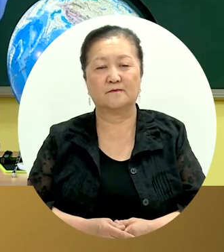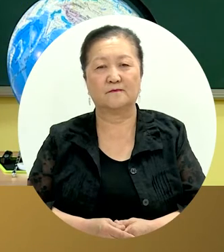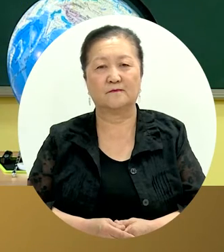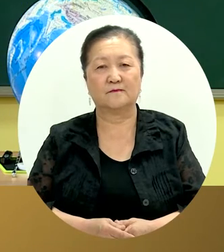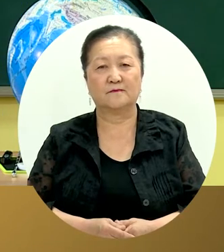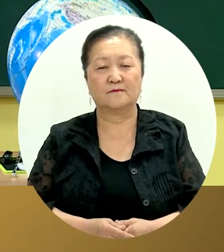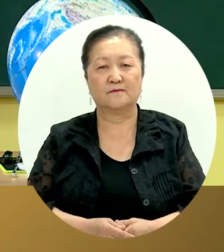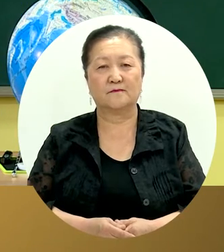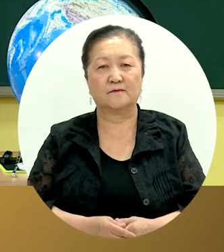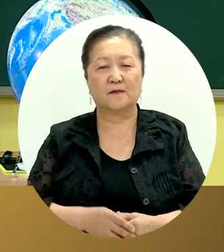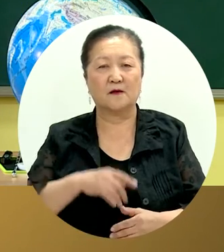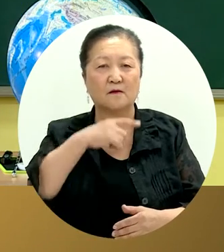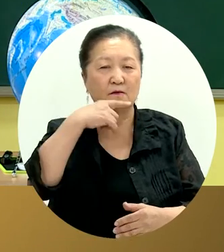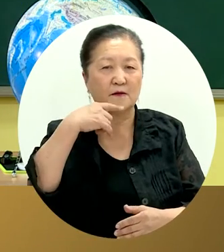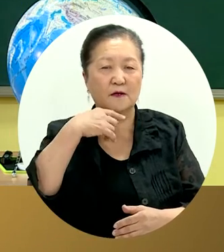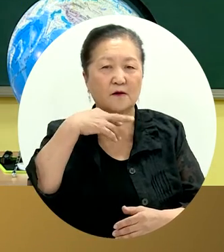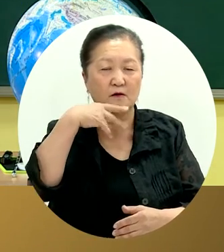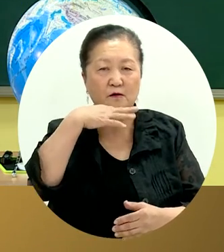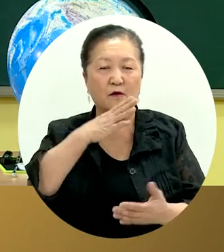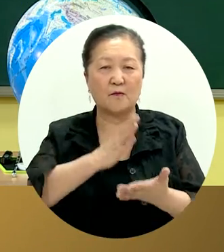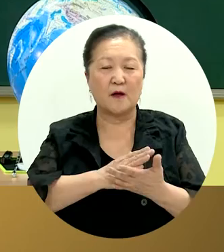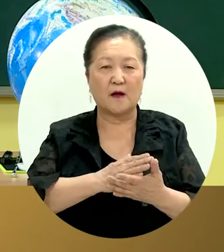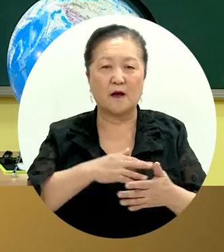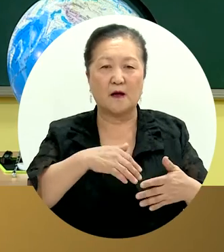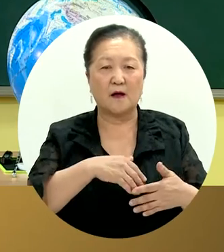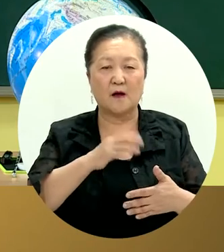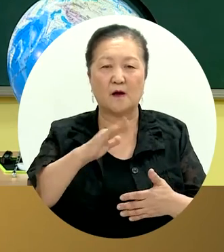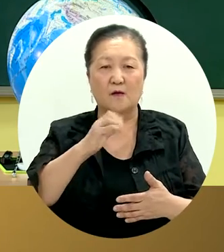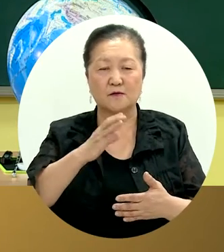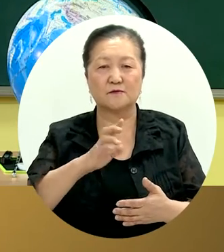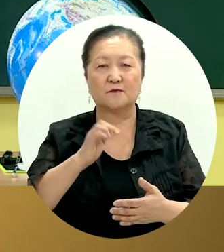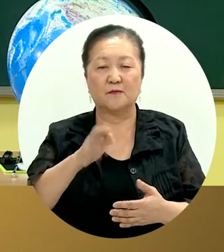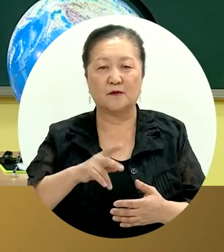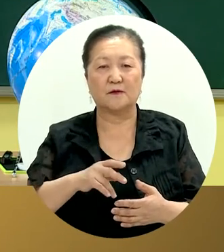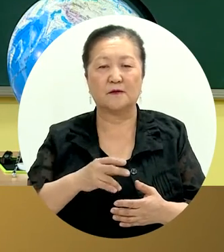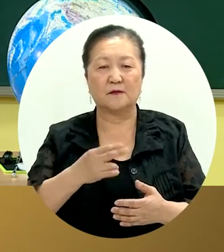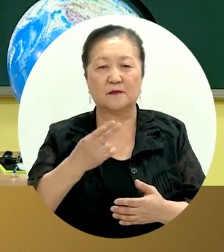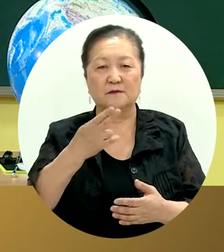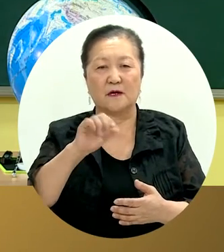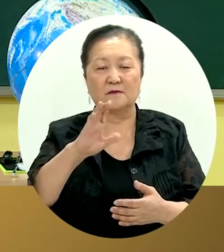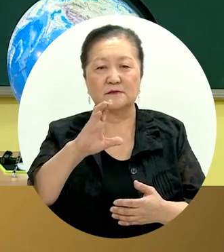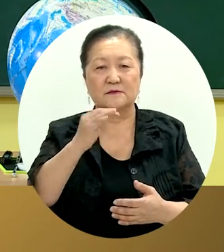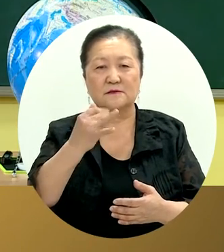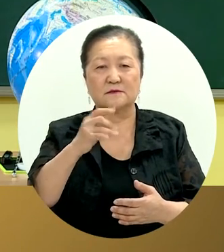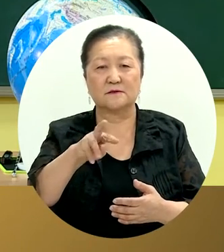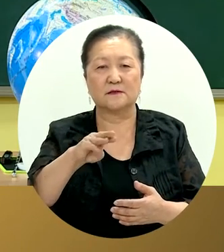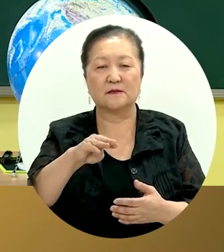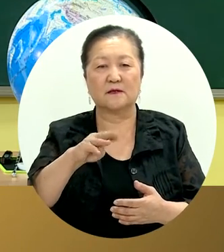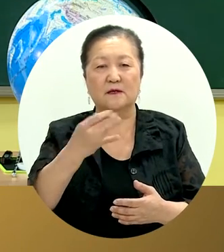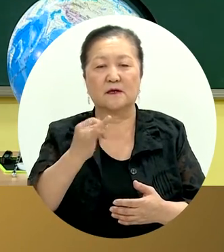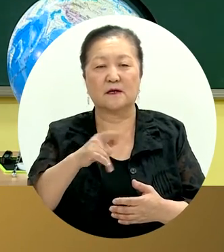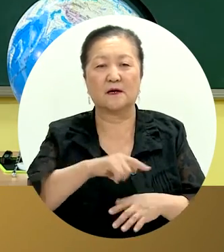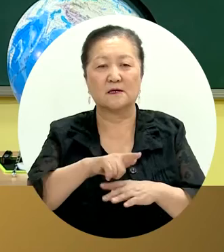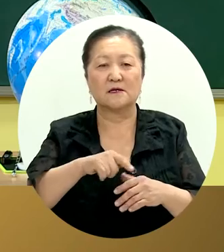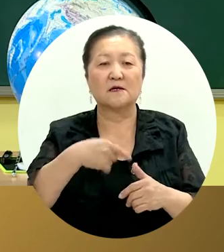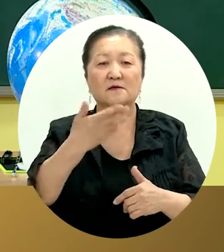За тэгэхээр улаан өнгөөр ялгсан давстай ус маань арай илүү давсчлалтай газрыг ялгаж байгаа. Цингэг